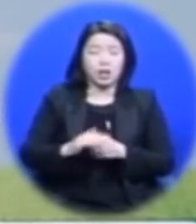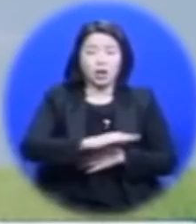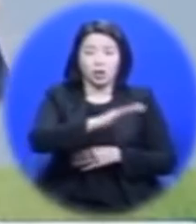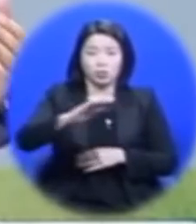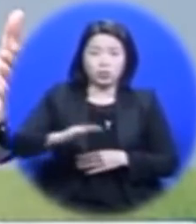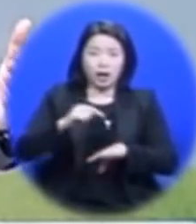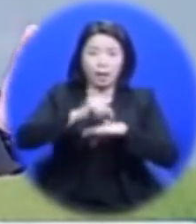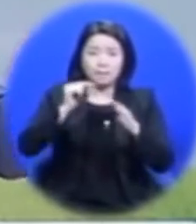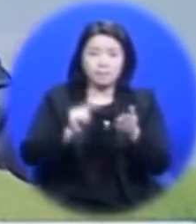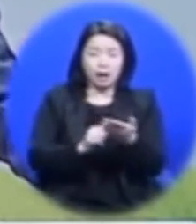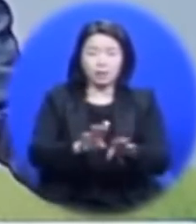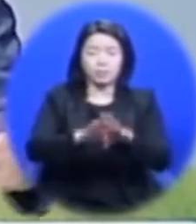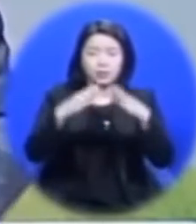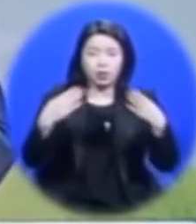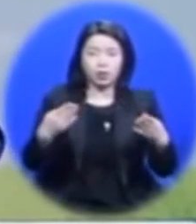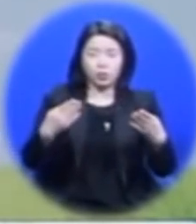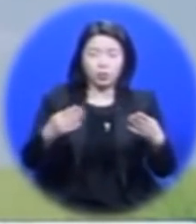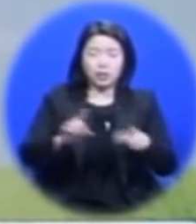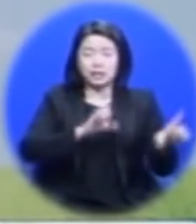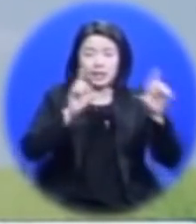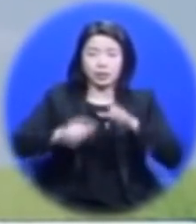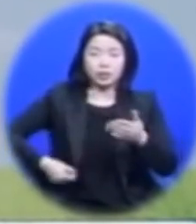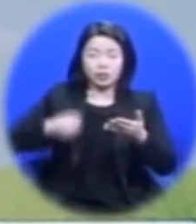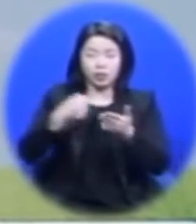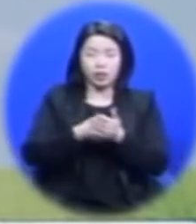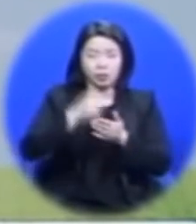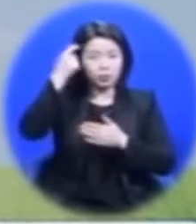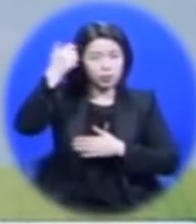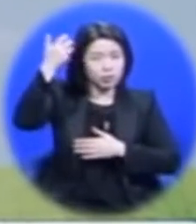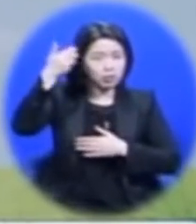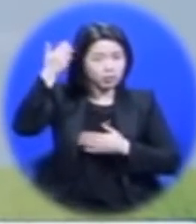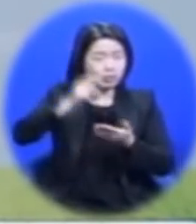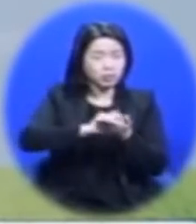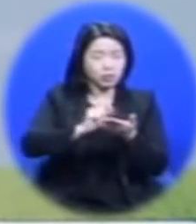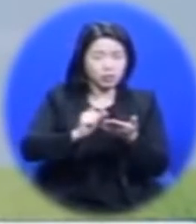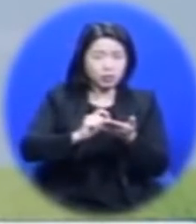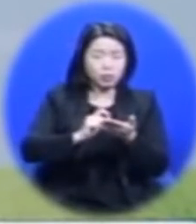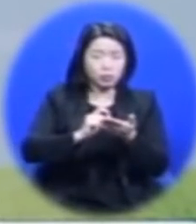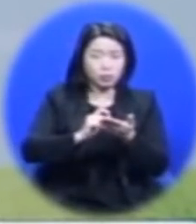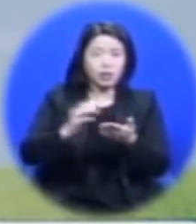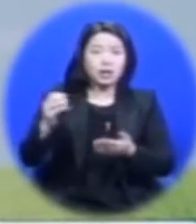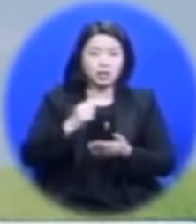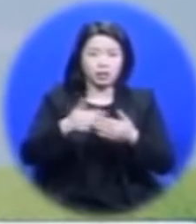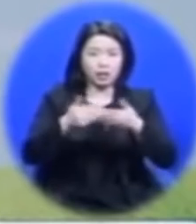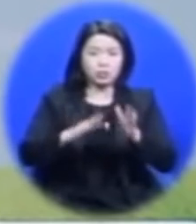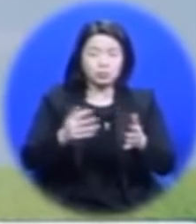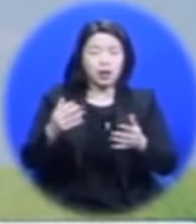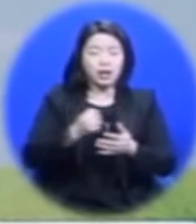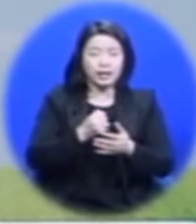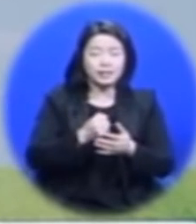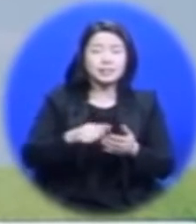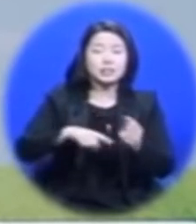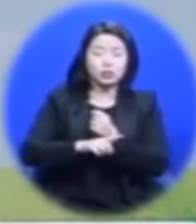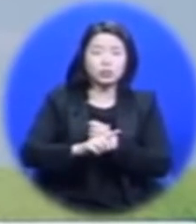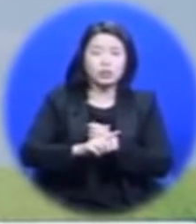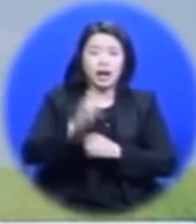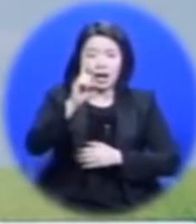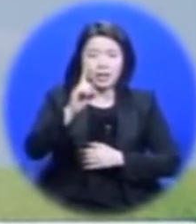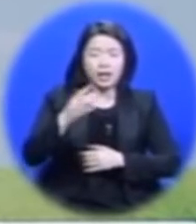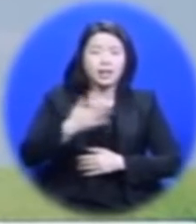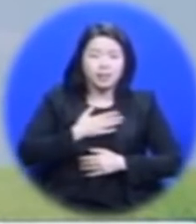우리가 마음을 열고 살기로 이렇게 결단하고 영성 일기도 쓰고 나눔방도 갖는 이유는 오직 하나입니다. 내가 내